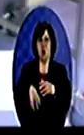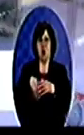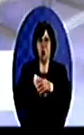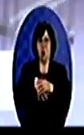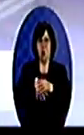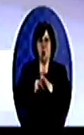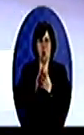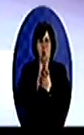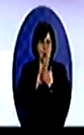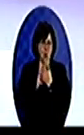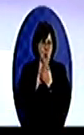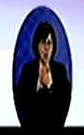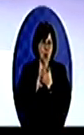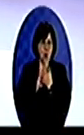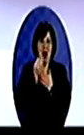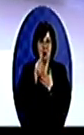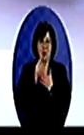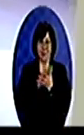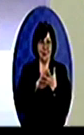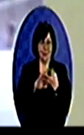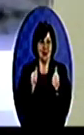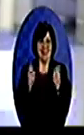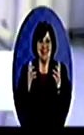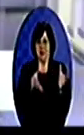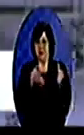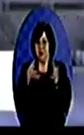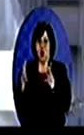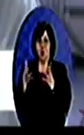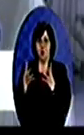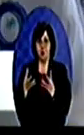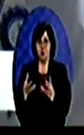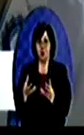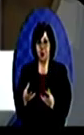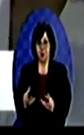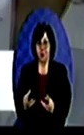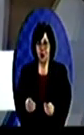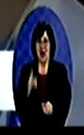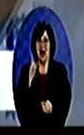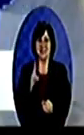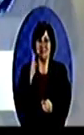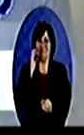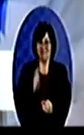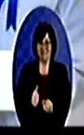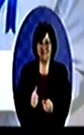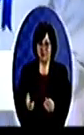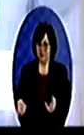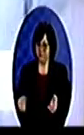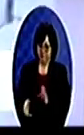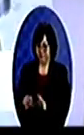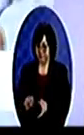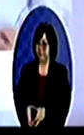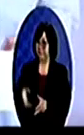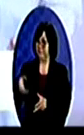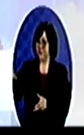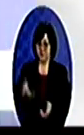хатаагаад хатаагаа дараагийн дамжлал нь болохоор одоо нэг хатааж одоо ариутгасан багж хэрэгсэл одоо нэг хүнд нэг багцаар одоо эсэл